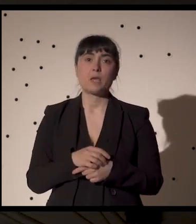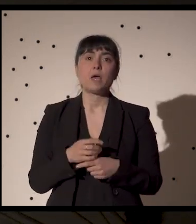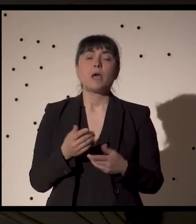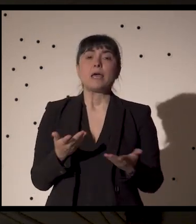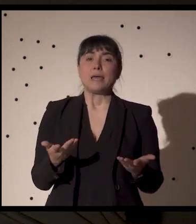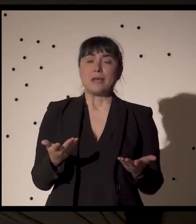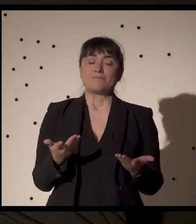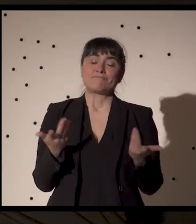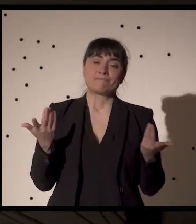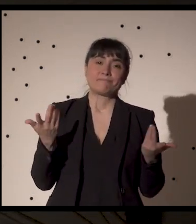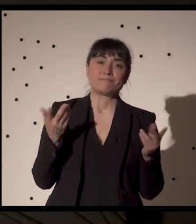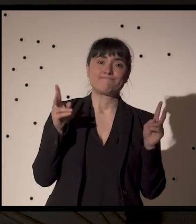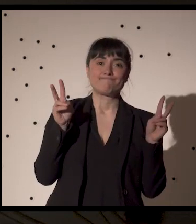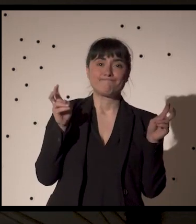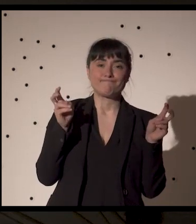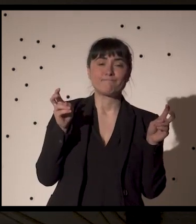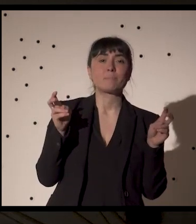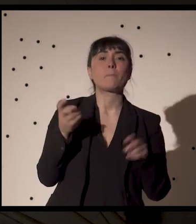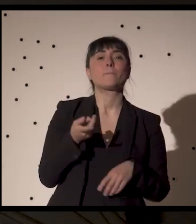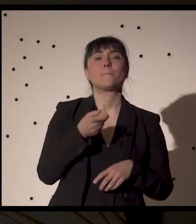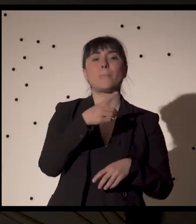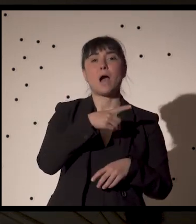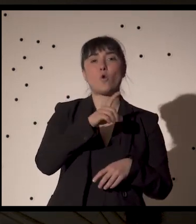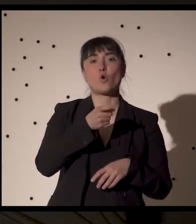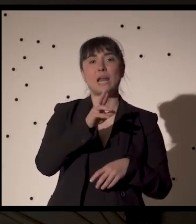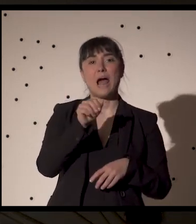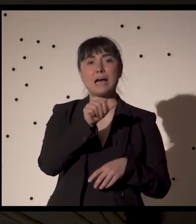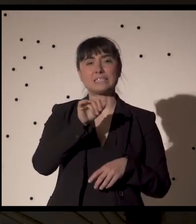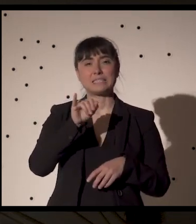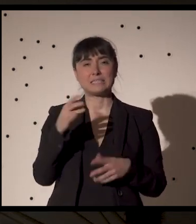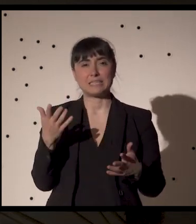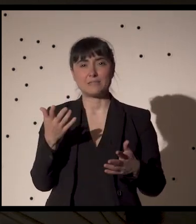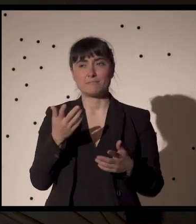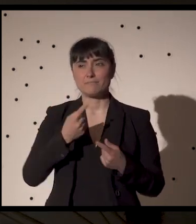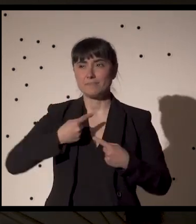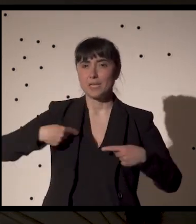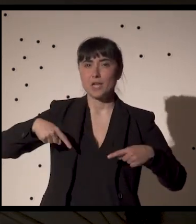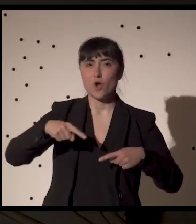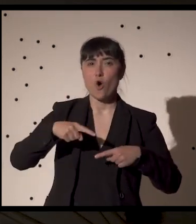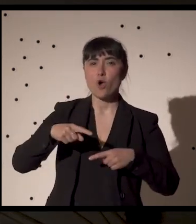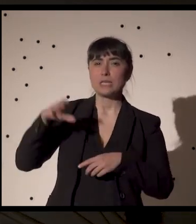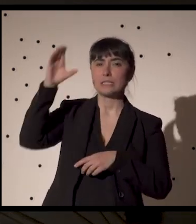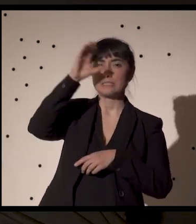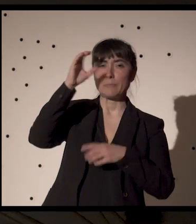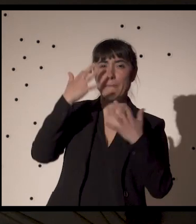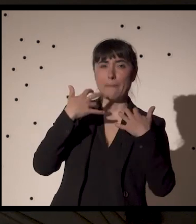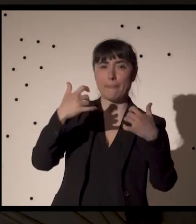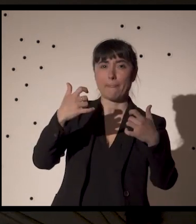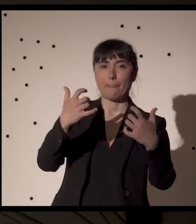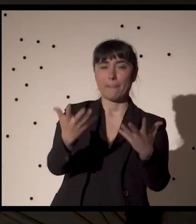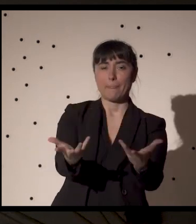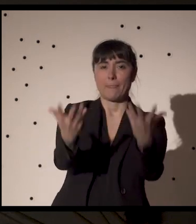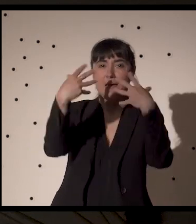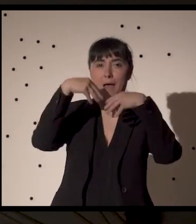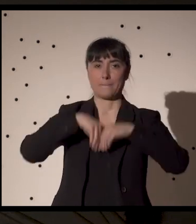del Piccolo Teatro che diceva recluteremo i nostri spettatori tra i lavoratori nelle scuole